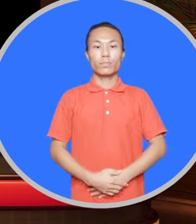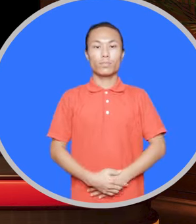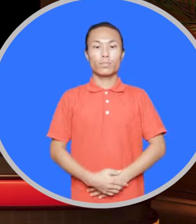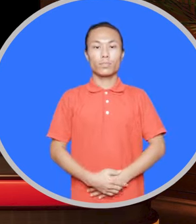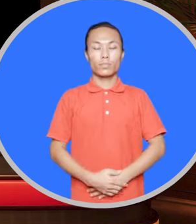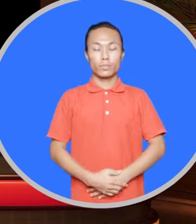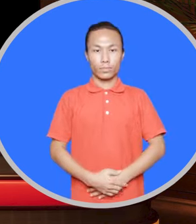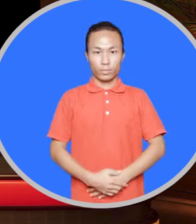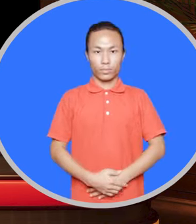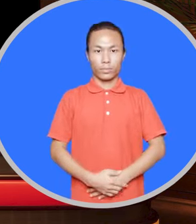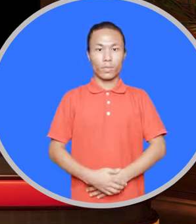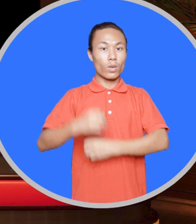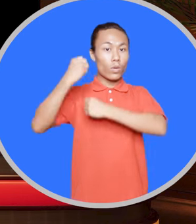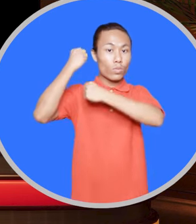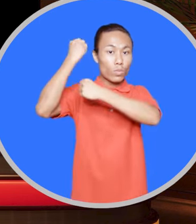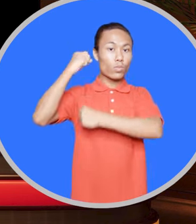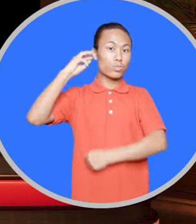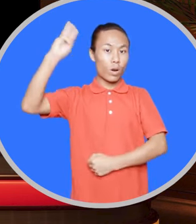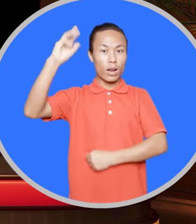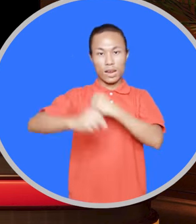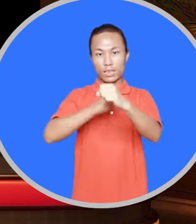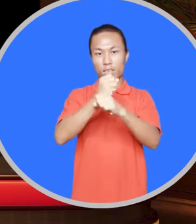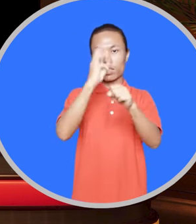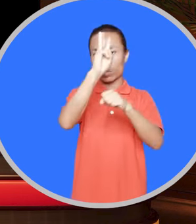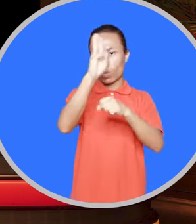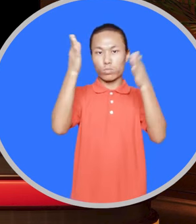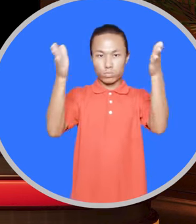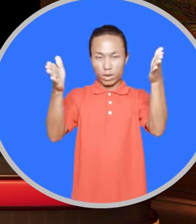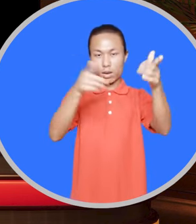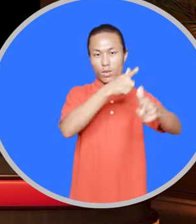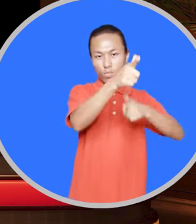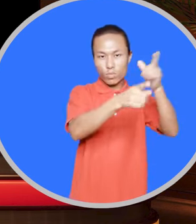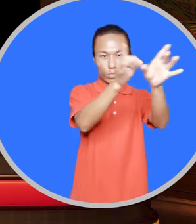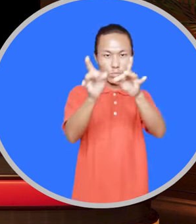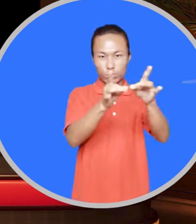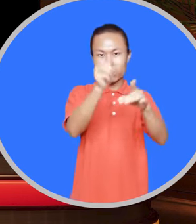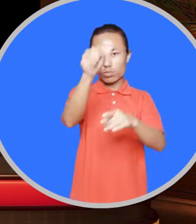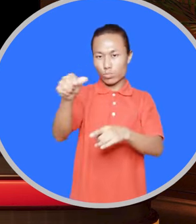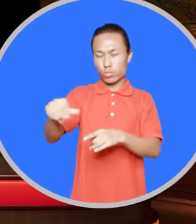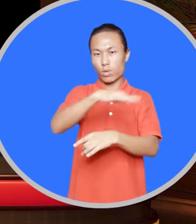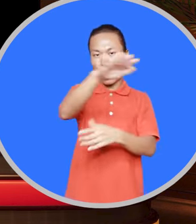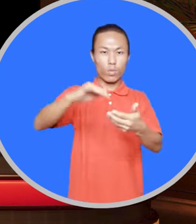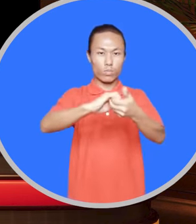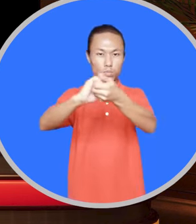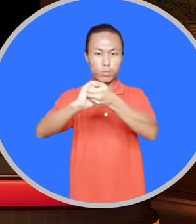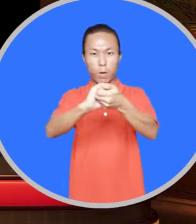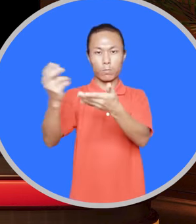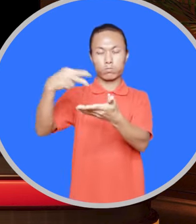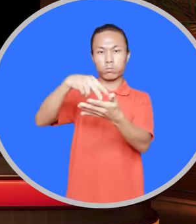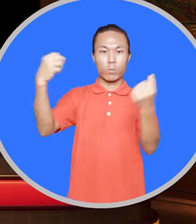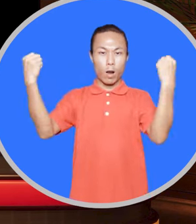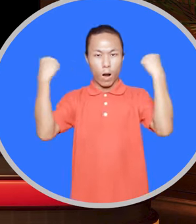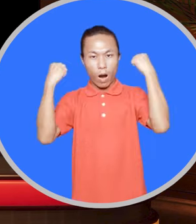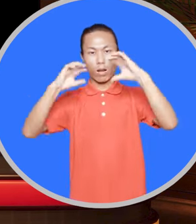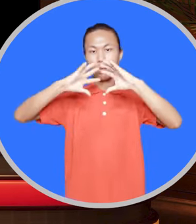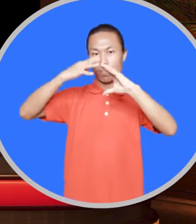ယ်။ဖြတ်တန်းလာခဲ့တဲ့ပြည်သူတော်လှန်ရေးသုံးနှစ်တာကာလအတွင်းတိုင်းရင်းသားပြည်သူတရလုံးကရဲရင်မှုဆုံးဖြတ်